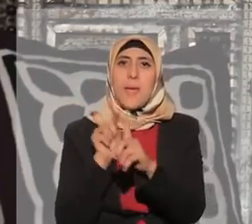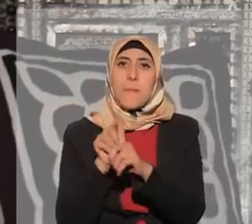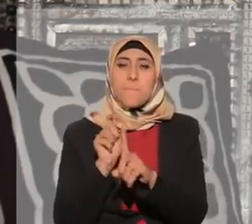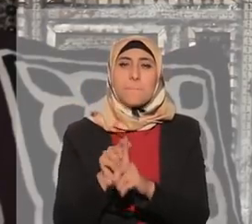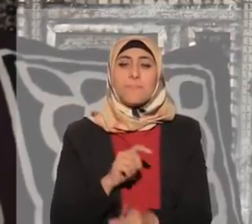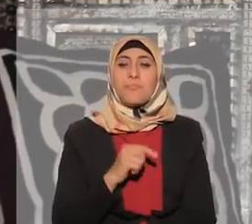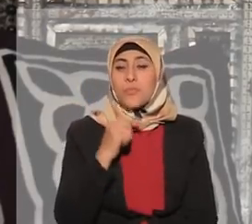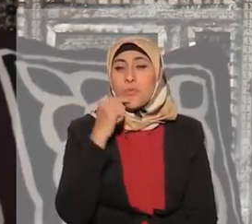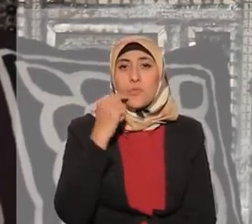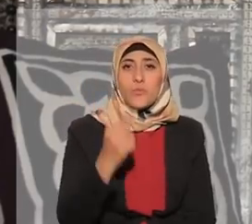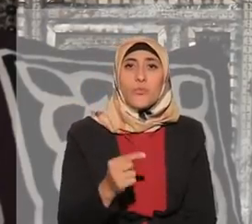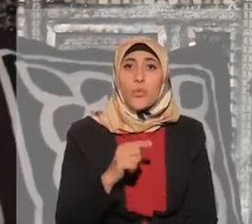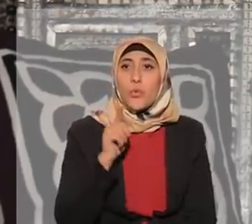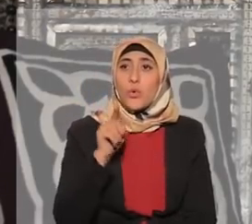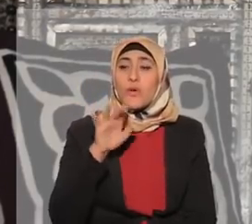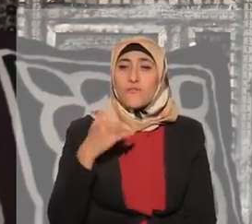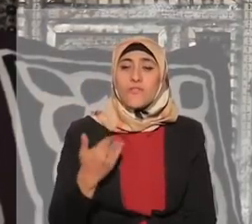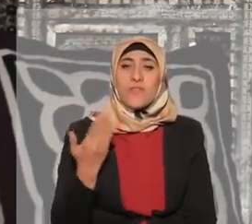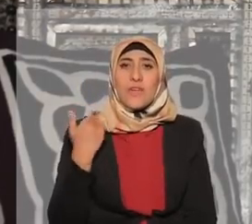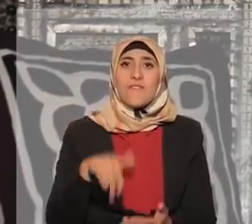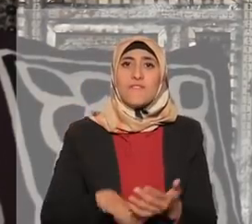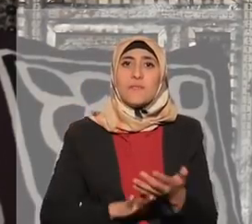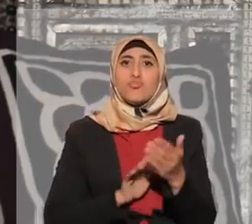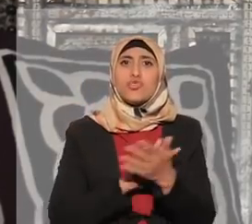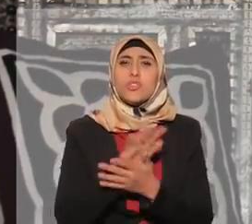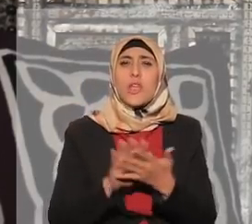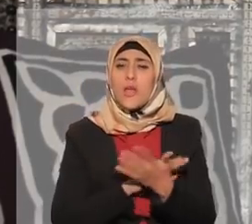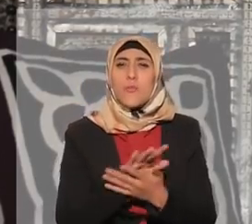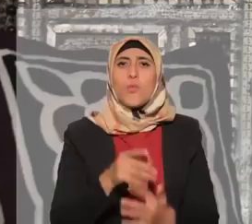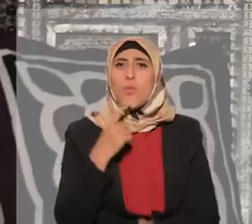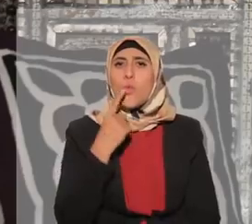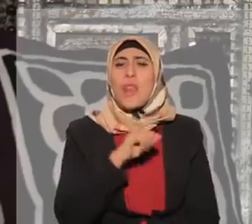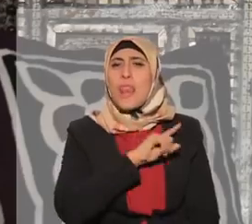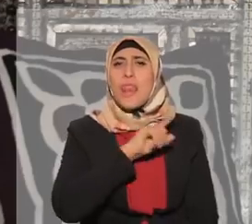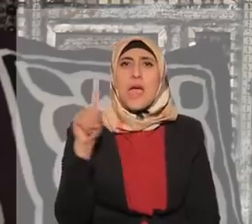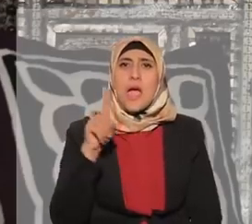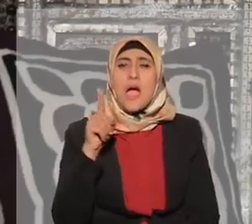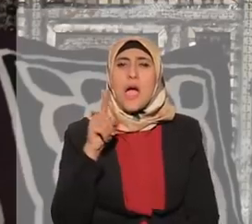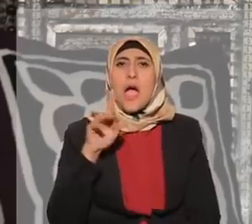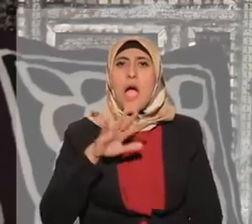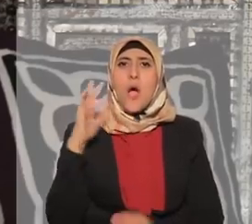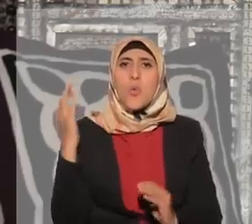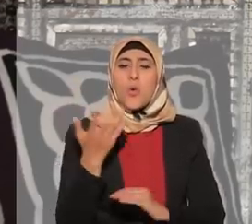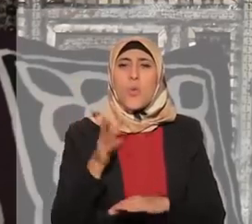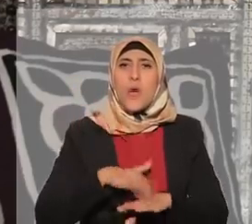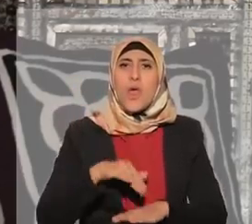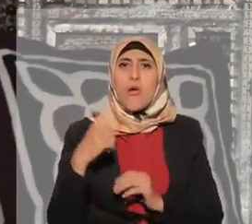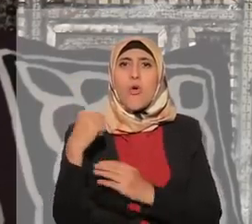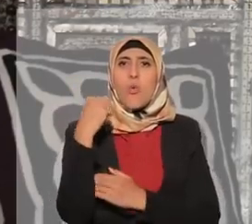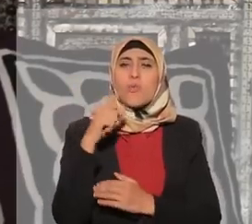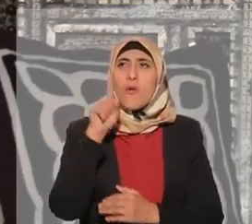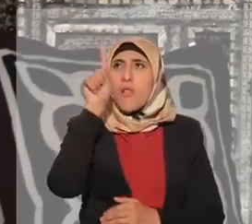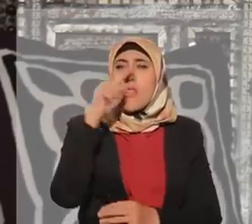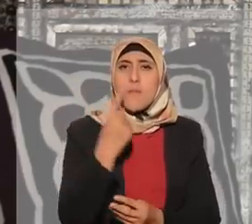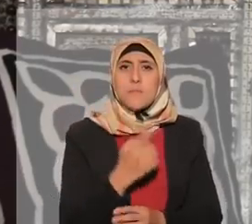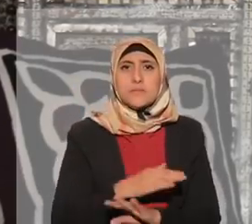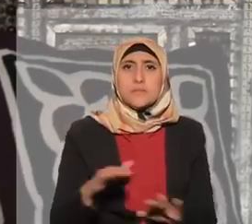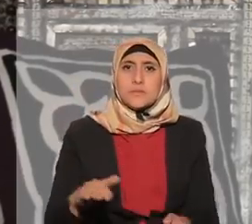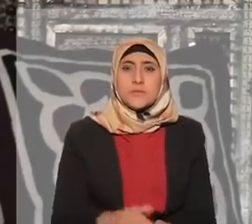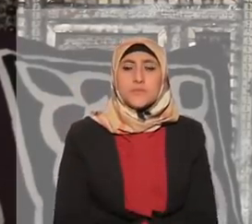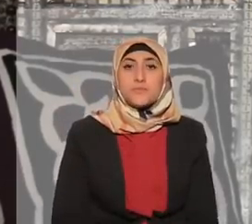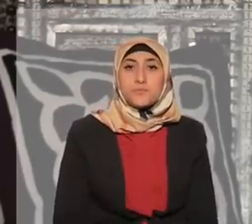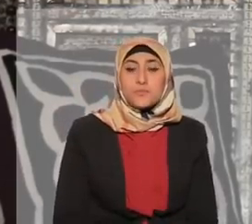من المرات هكذا كان في مشكلة فانفعل، قال لا حول ولا قوة إلا بالله العلي العظيم. فالتفت إليه شيخه